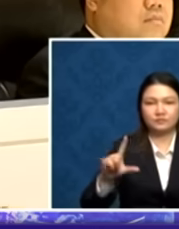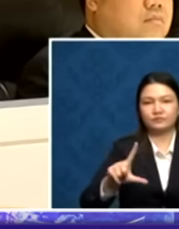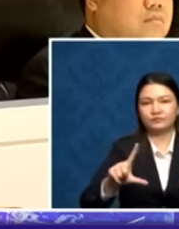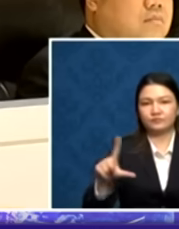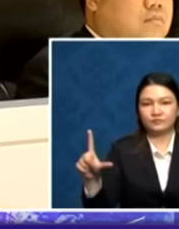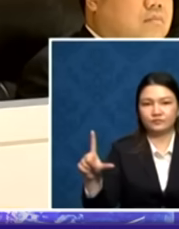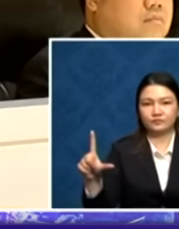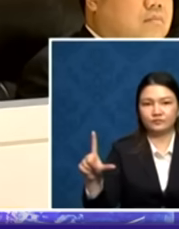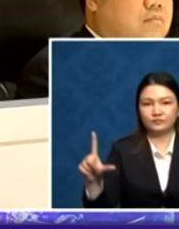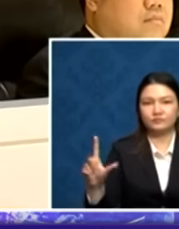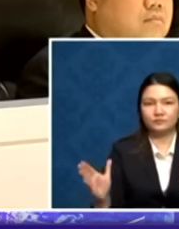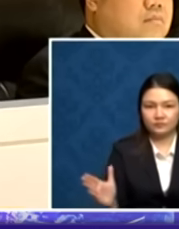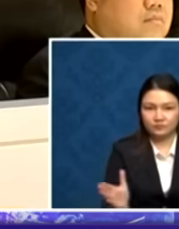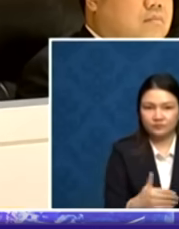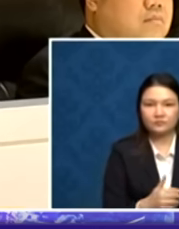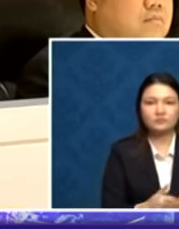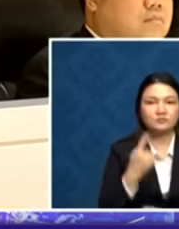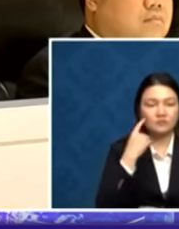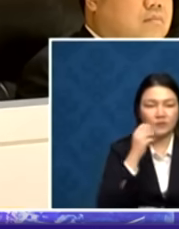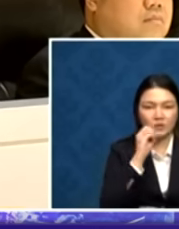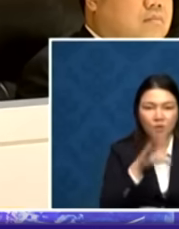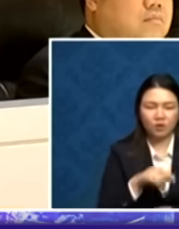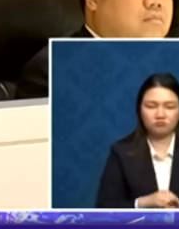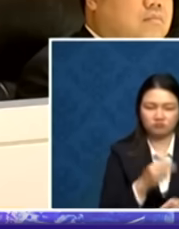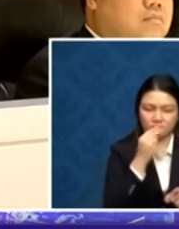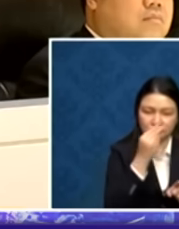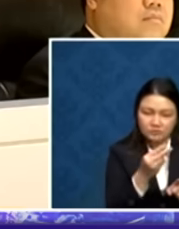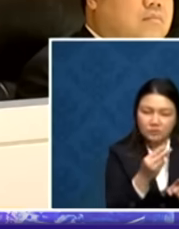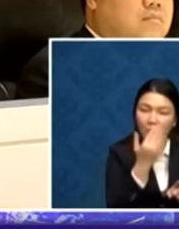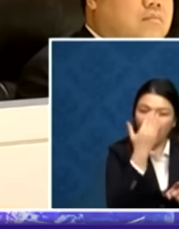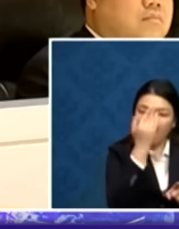11.54 ล้านล้านบาทล้าน2ครั้งนะฮะ